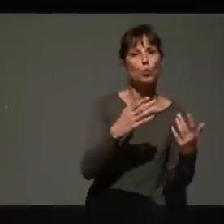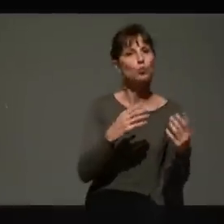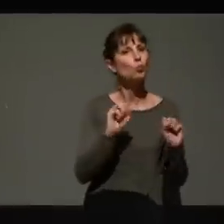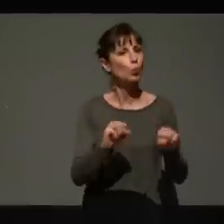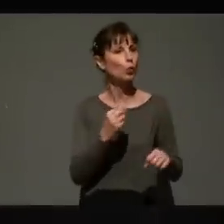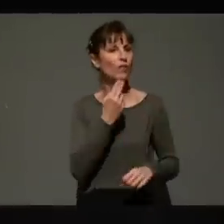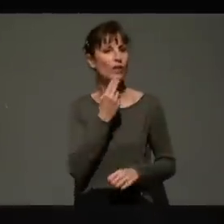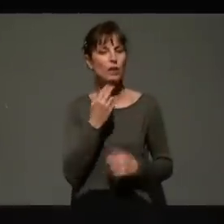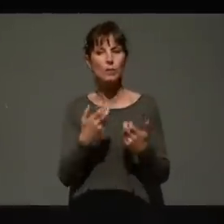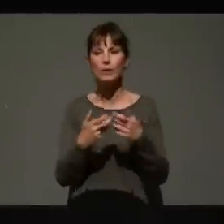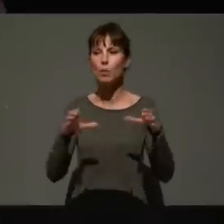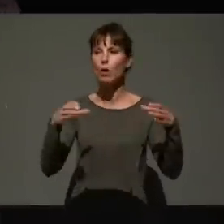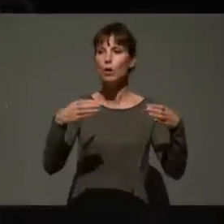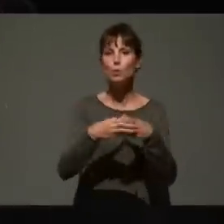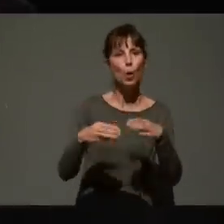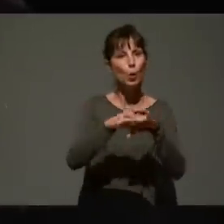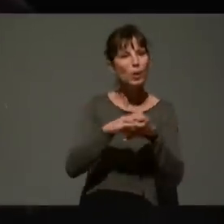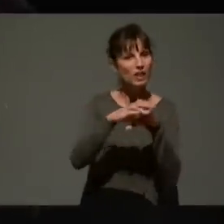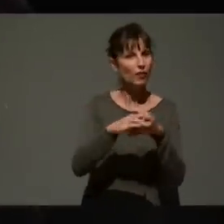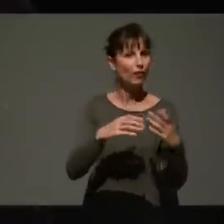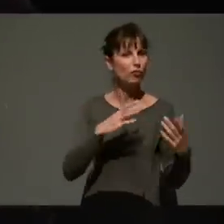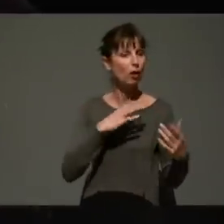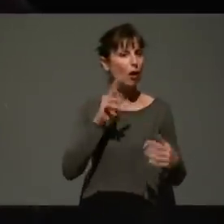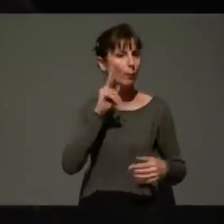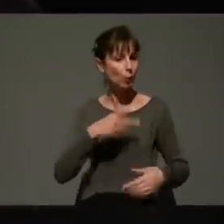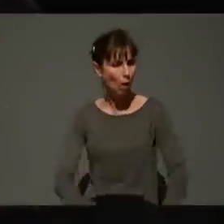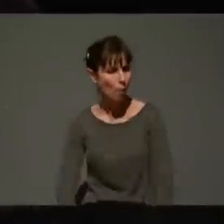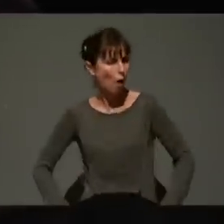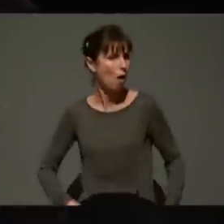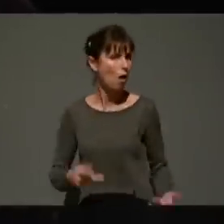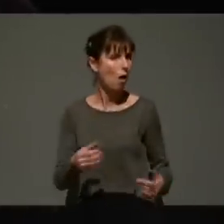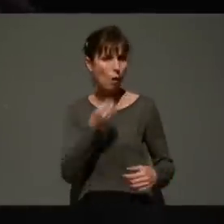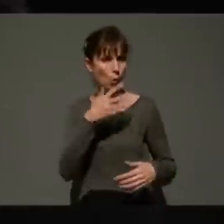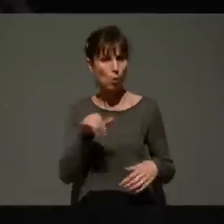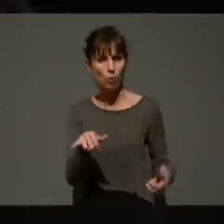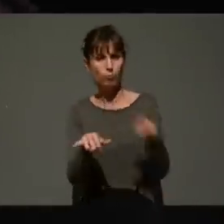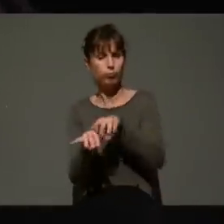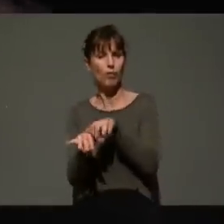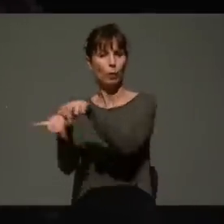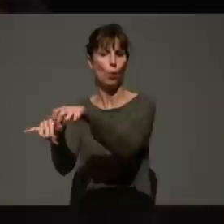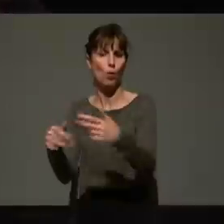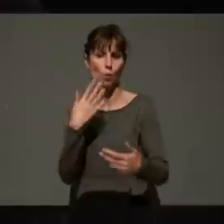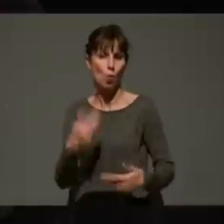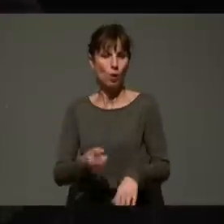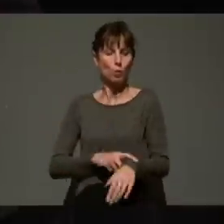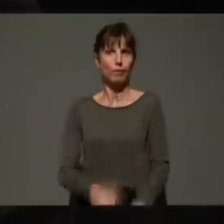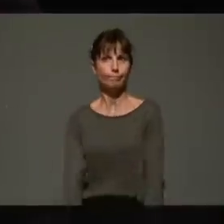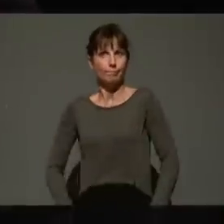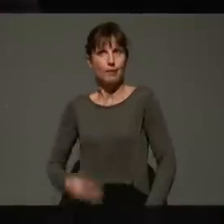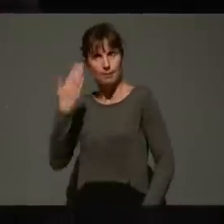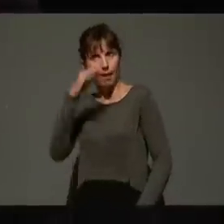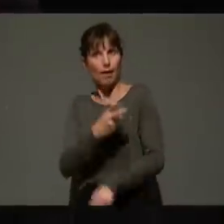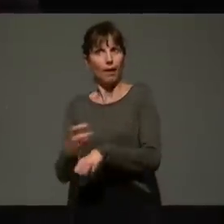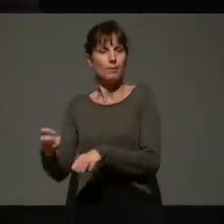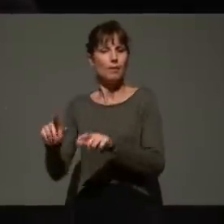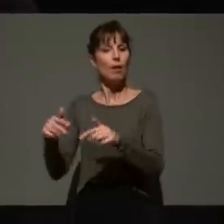une équipe de sport co et autres, ils ont tous leur bas de contention dans l'avion quand ils reviennent tout de suite, parce qu'on sait que... Ça